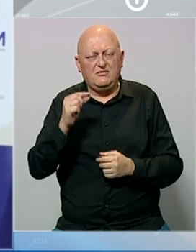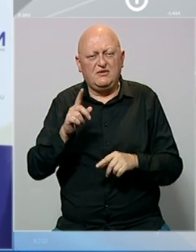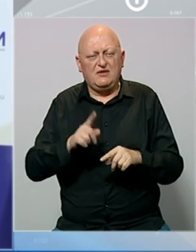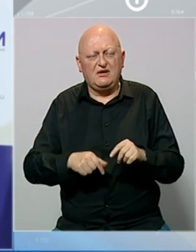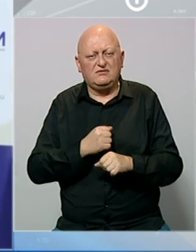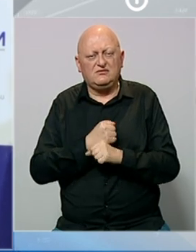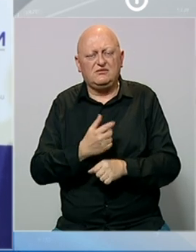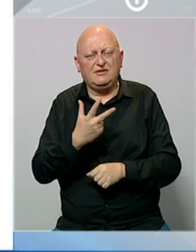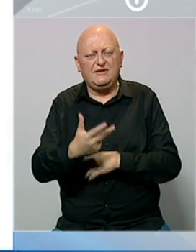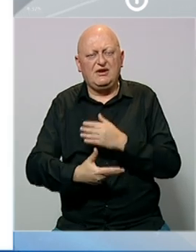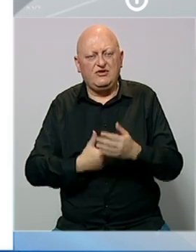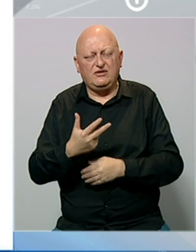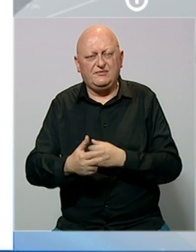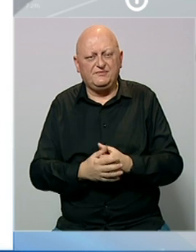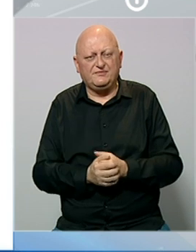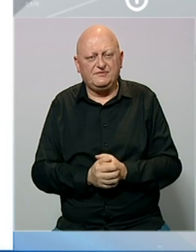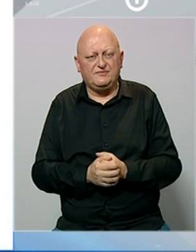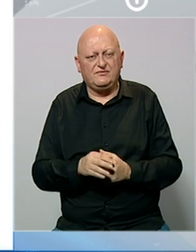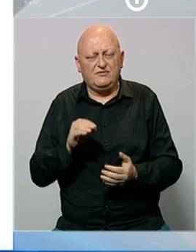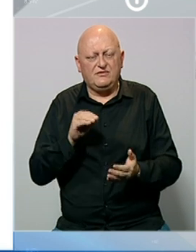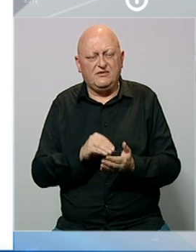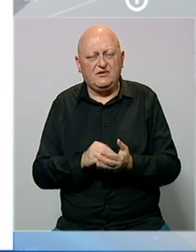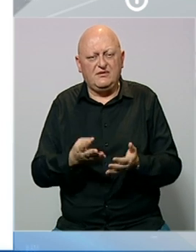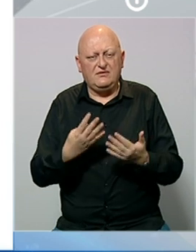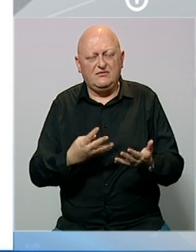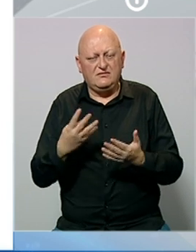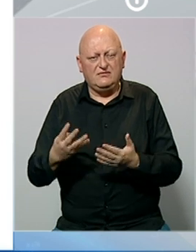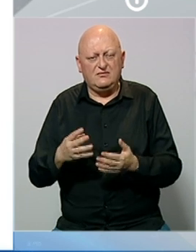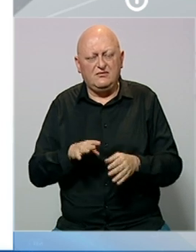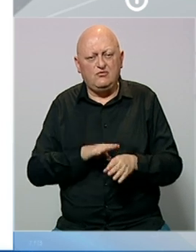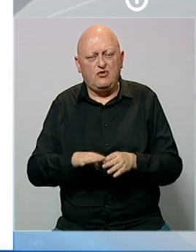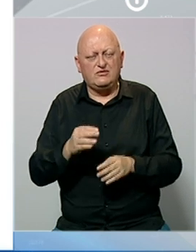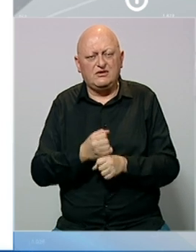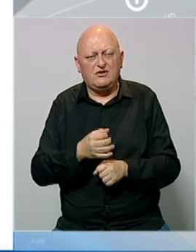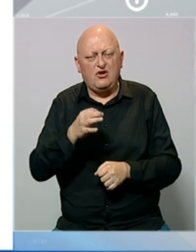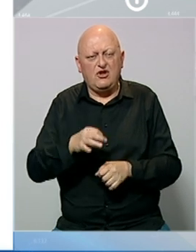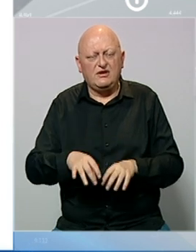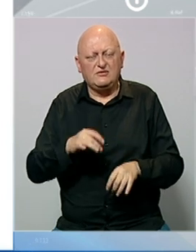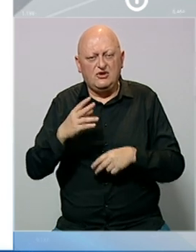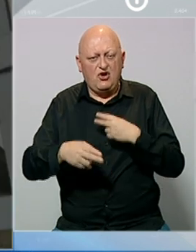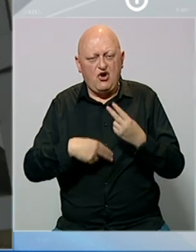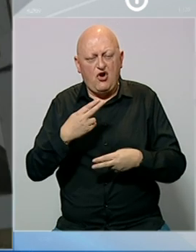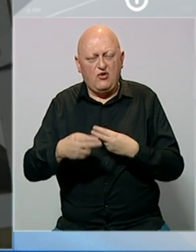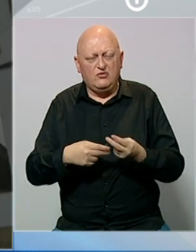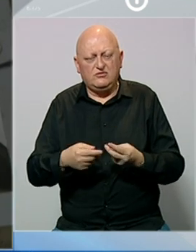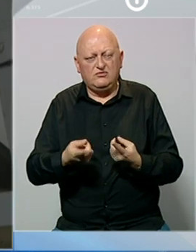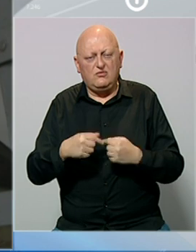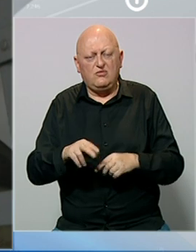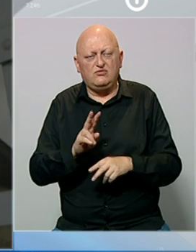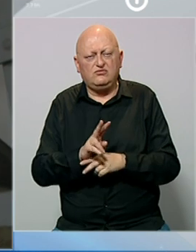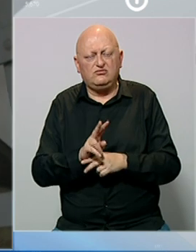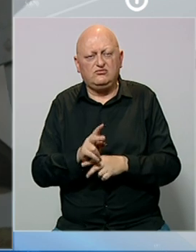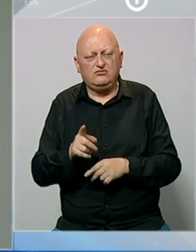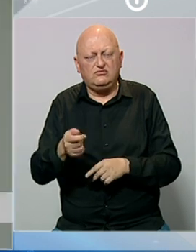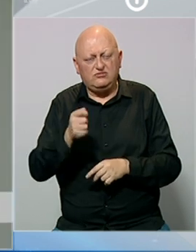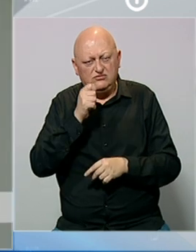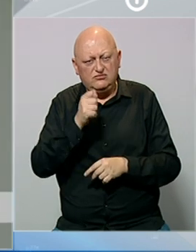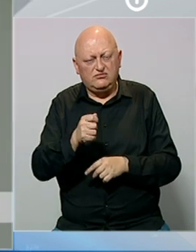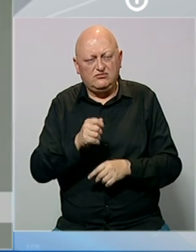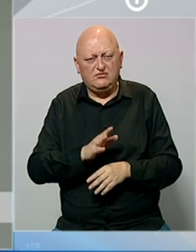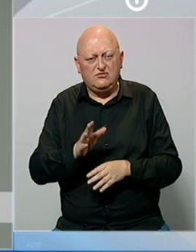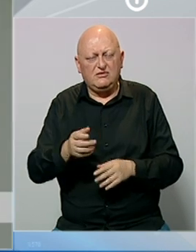kazna zatvora od 3 godine. Zabilježeno je i 99 propusta u radu lokalnih izbornih komisija, posebno pažnju iz koalicije pod lupom